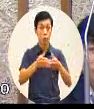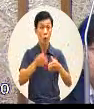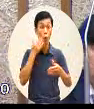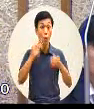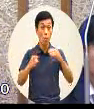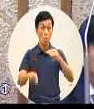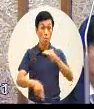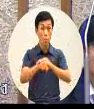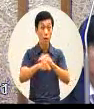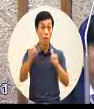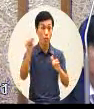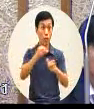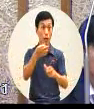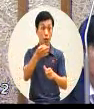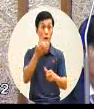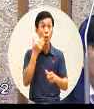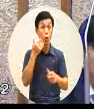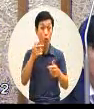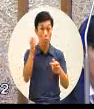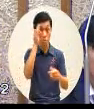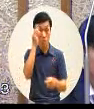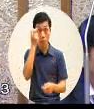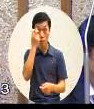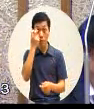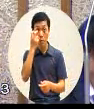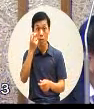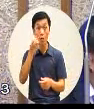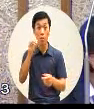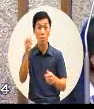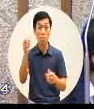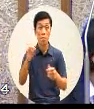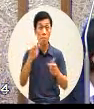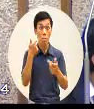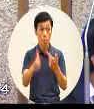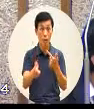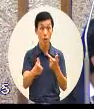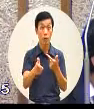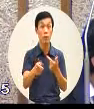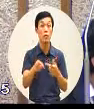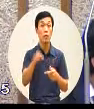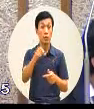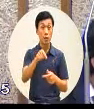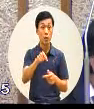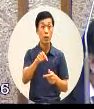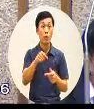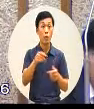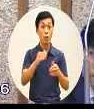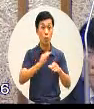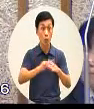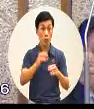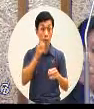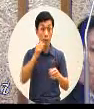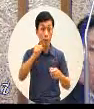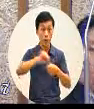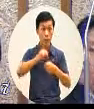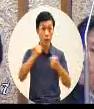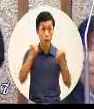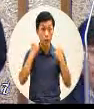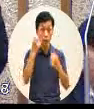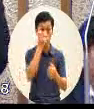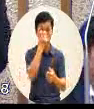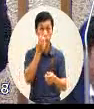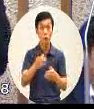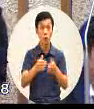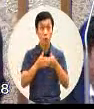说检查到不合规定的部分，在他那个边我们会再逐一来加强来做一个检核。谢谢。 好，